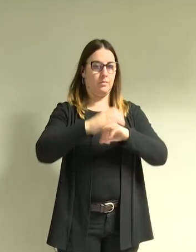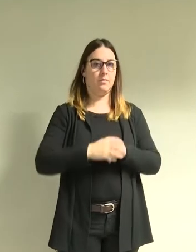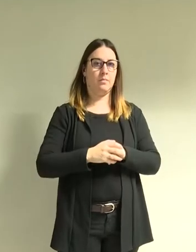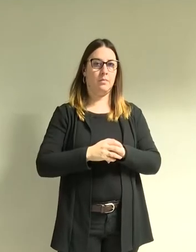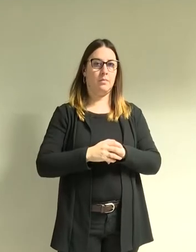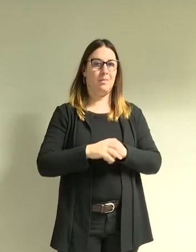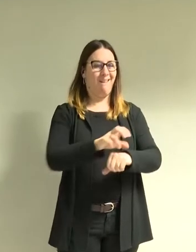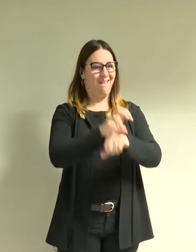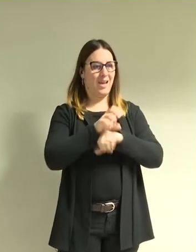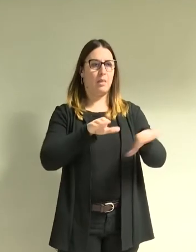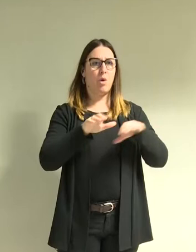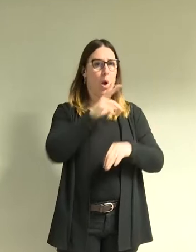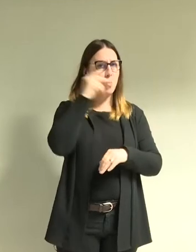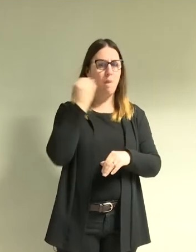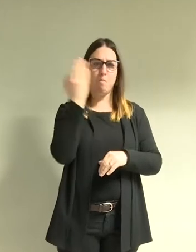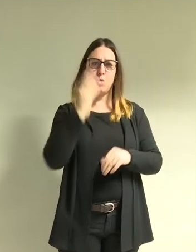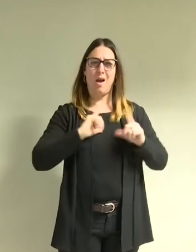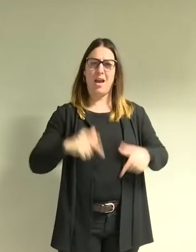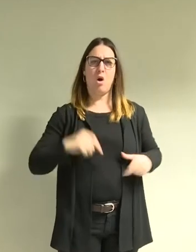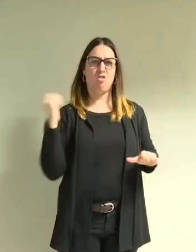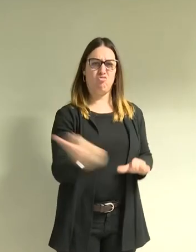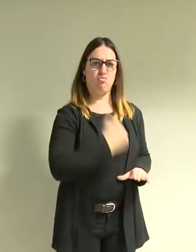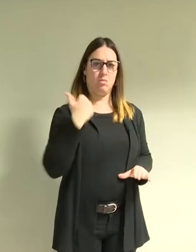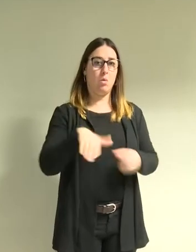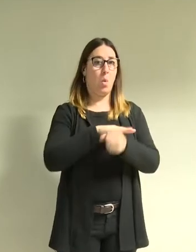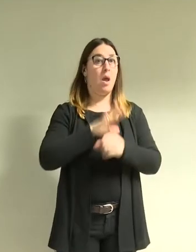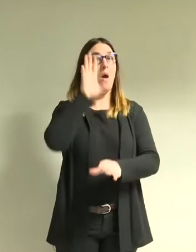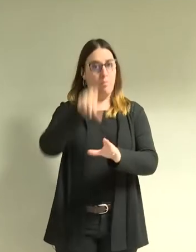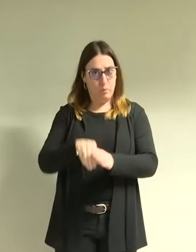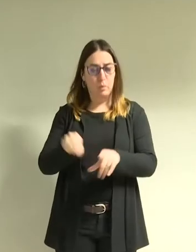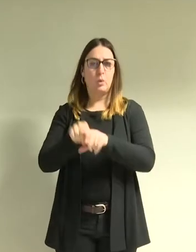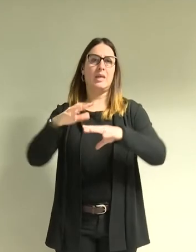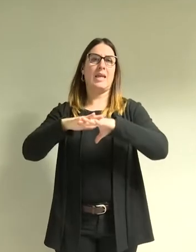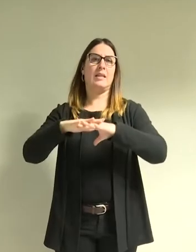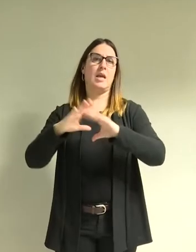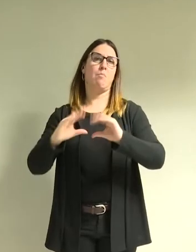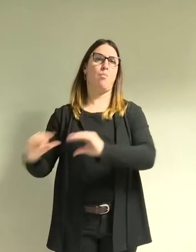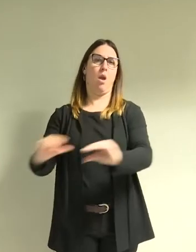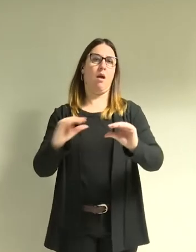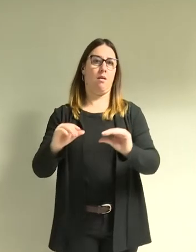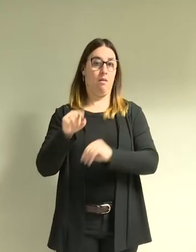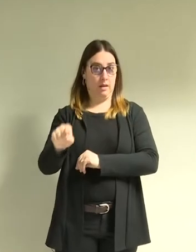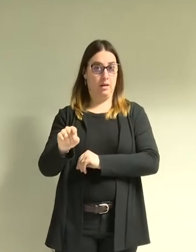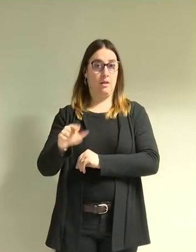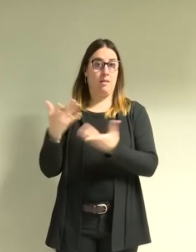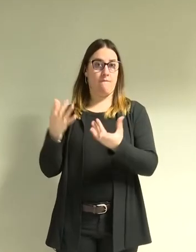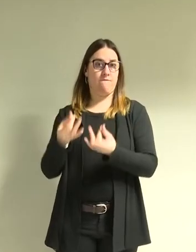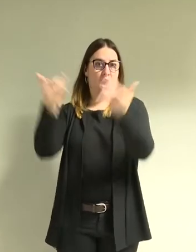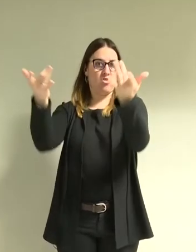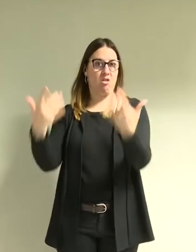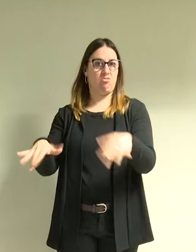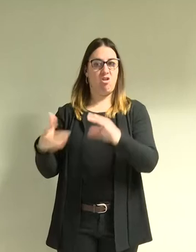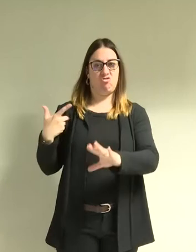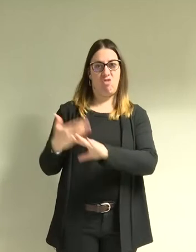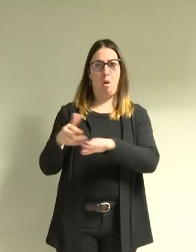les moyens humains nécessaires dans toutes les écoles et notamment celles des quartiers populaires alors même que ces écoles sont déjà fragilisées par un